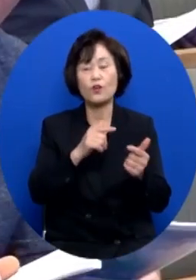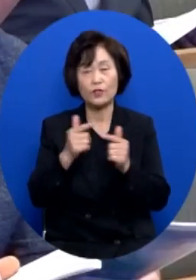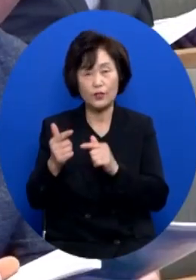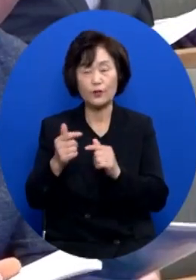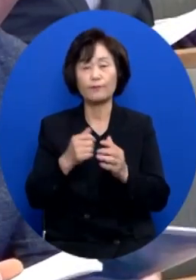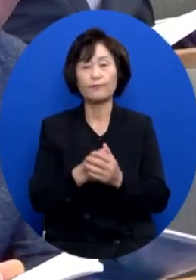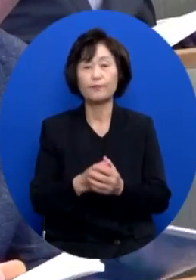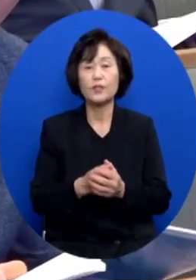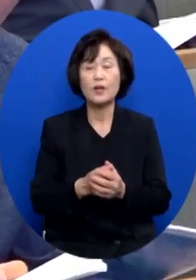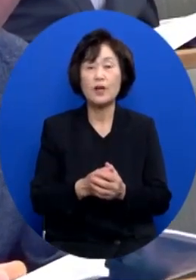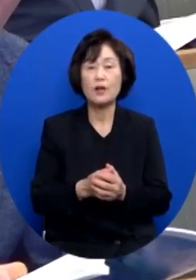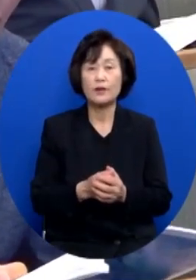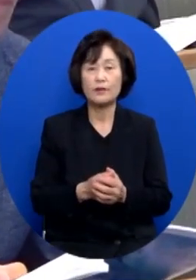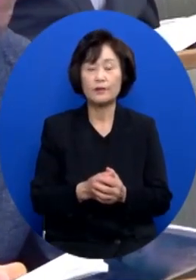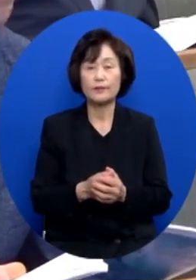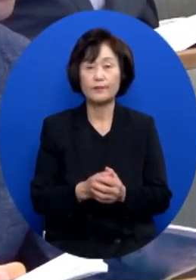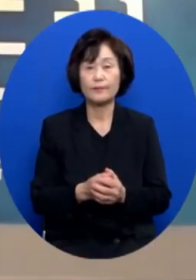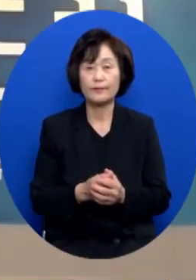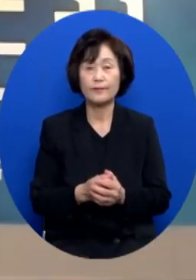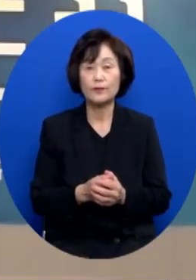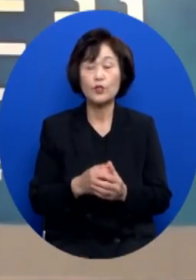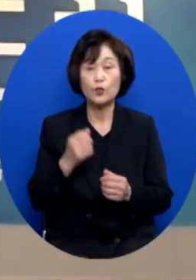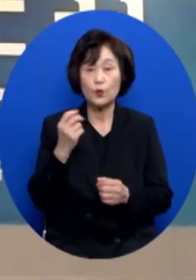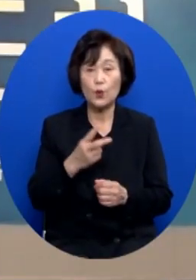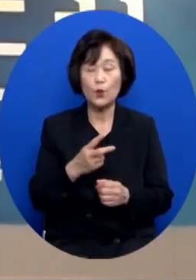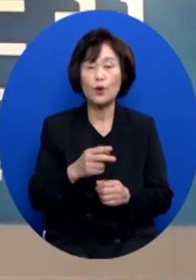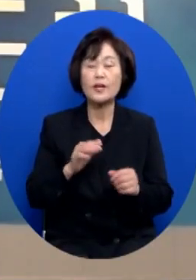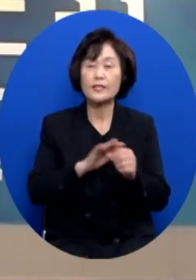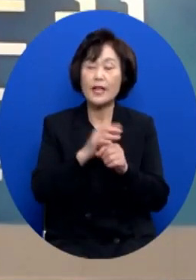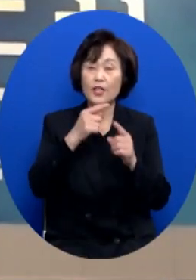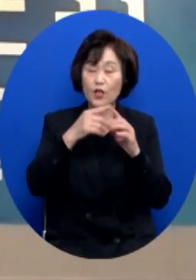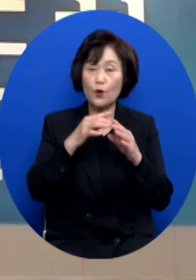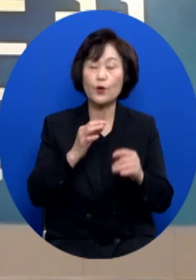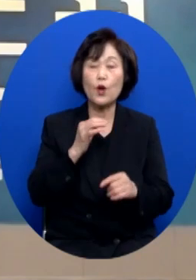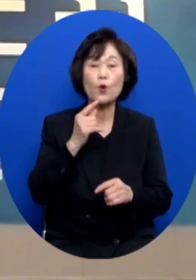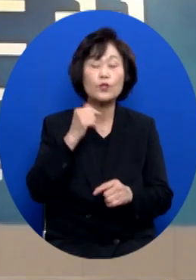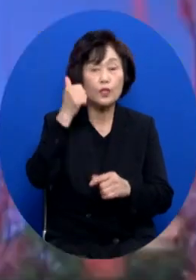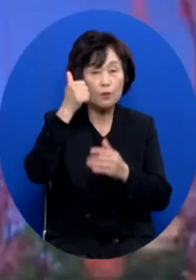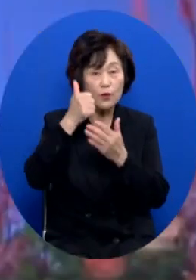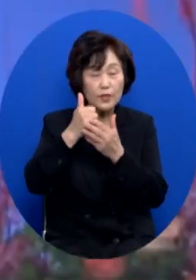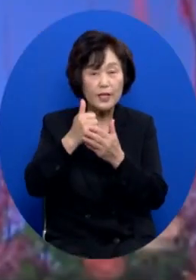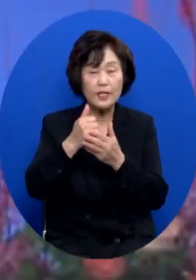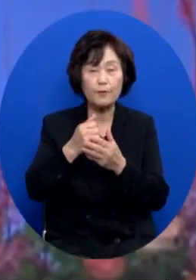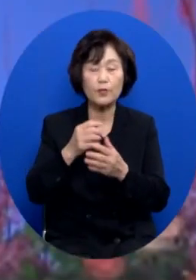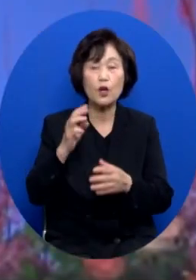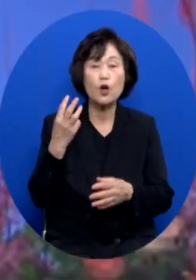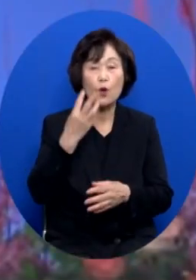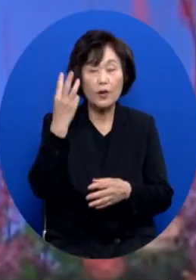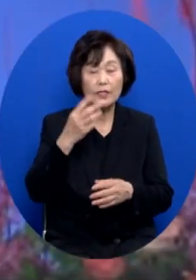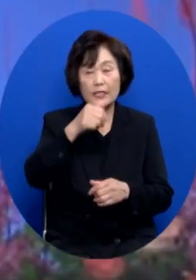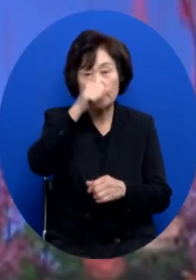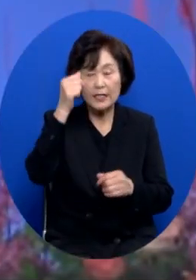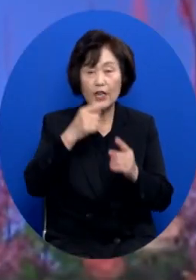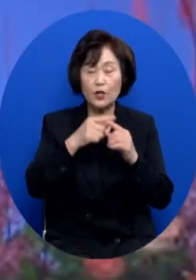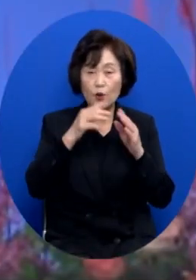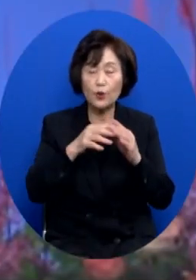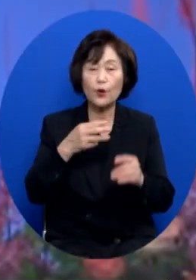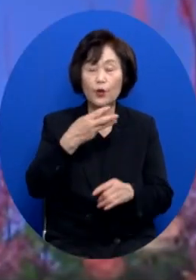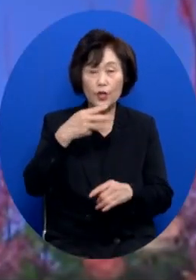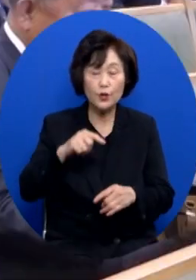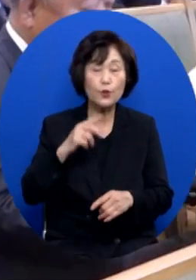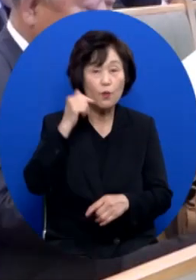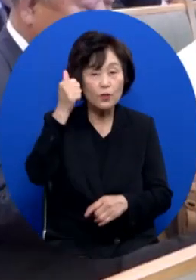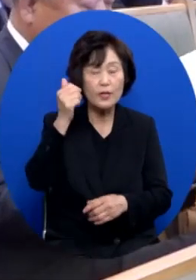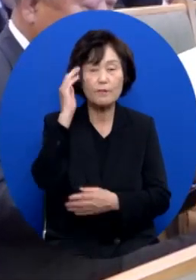바탕으로 제시하는 시간을 갖습니다. 또 사랑의 교회 오정현 목사, 워싱턴 장로교회 류웅열 목사가